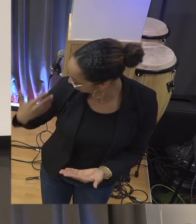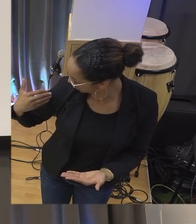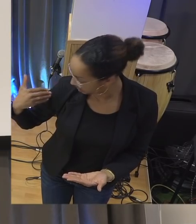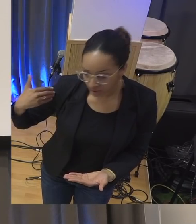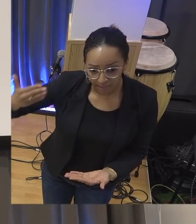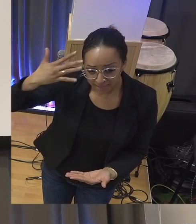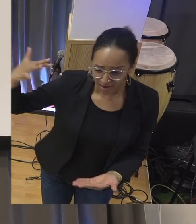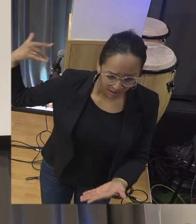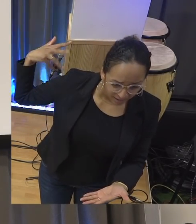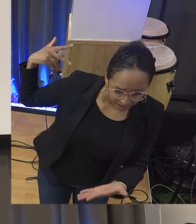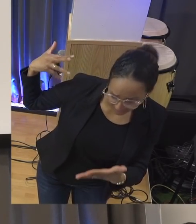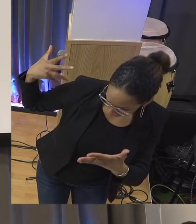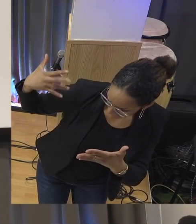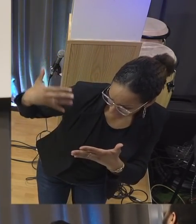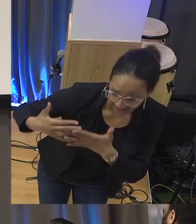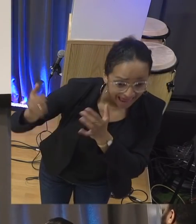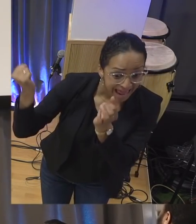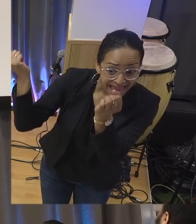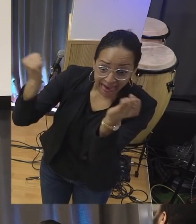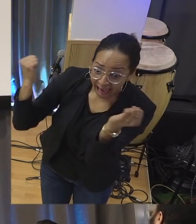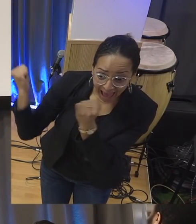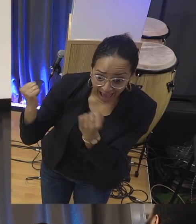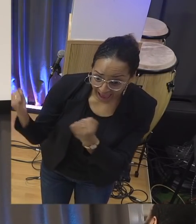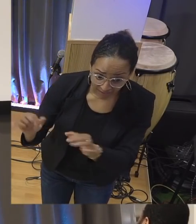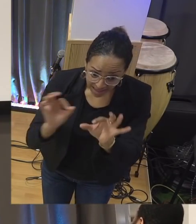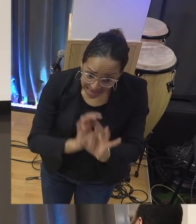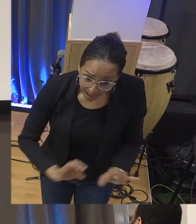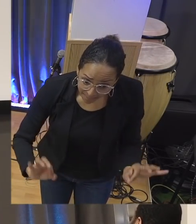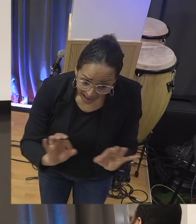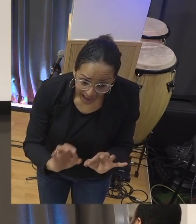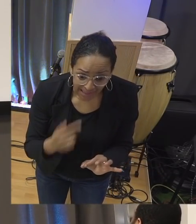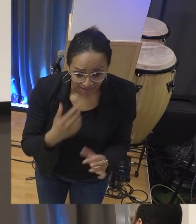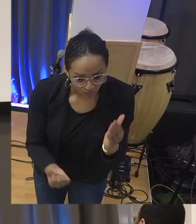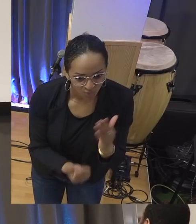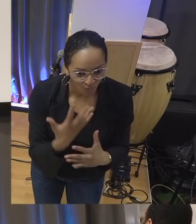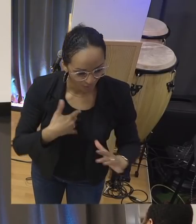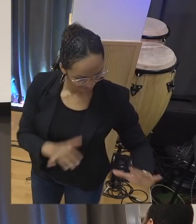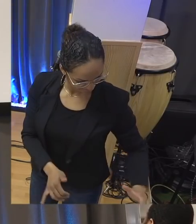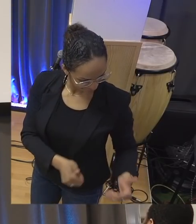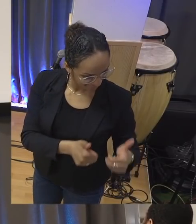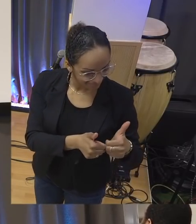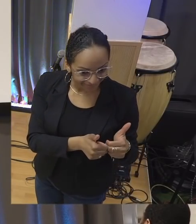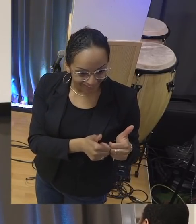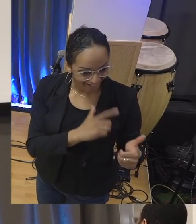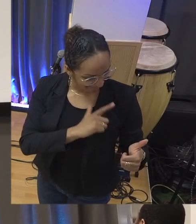nettoyées, si elles ne sont pas assainies, tu as beau être zama avec la personne que tu crois, mais celle-là, elle a déjà des